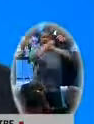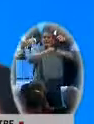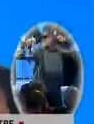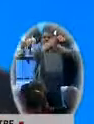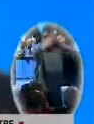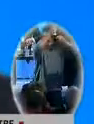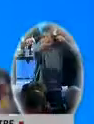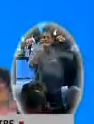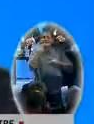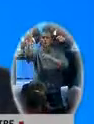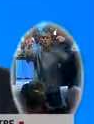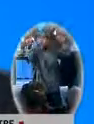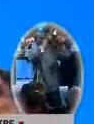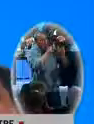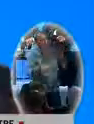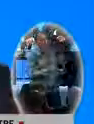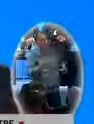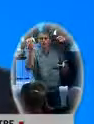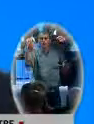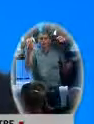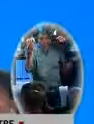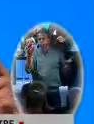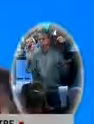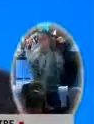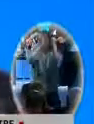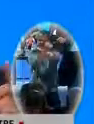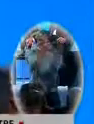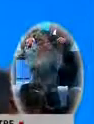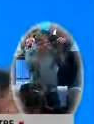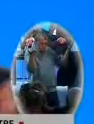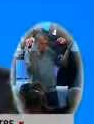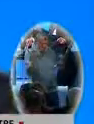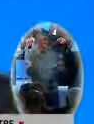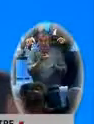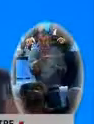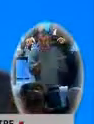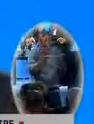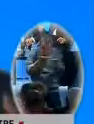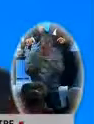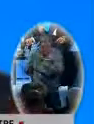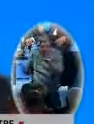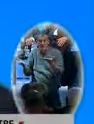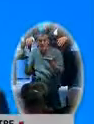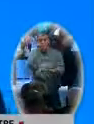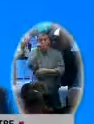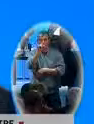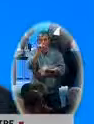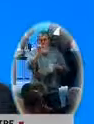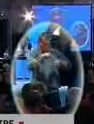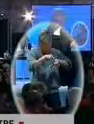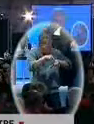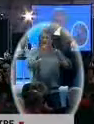l'État et là aussi, c'est une des réformes que nous devons porter. Il faut absolument simplifier l'empilement de nos collectivités